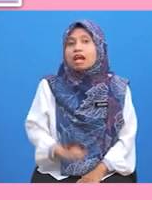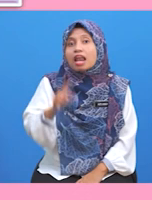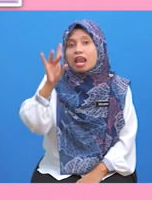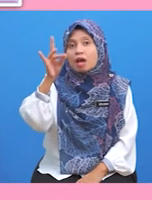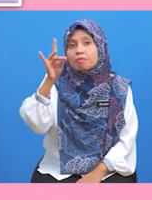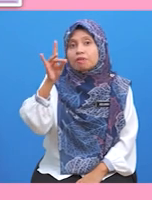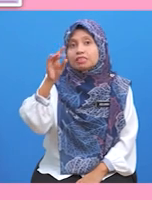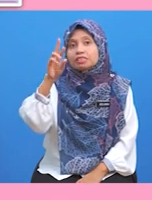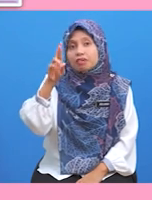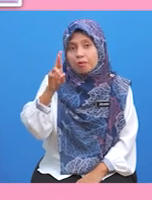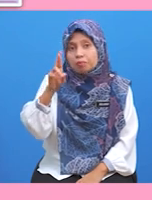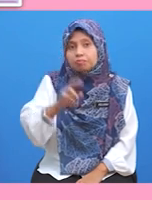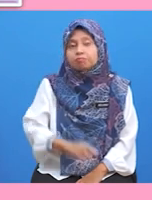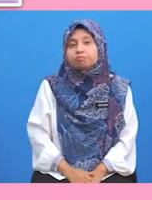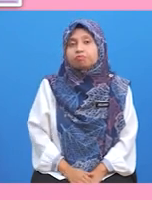18, huruf R.